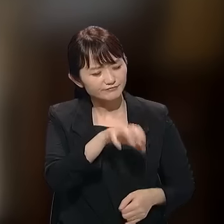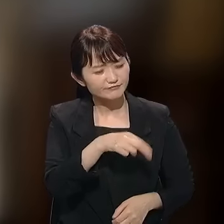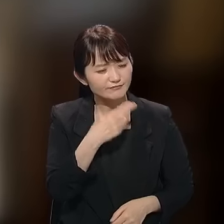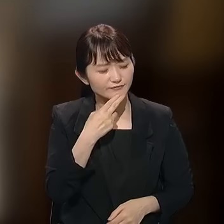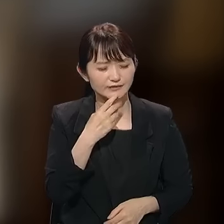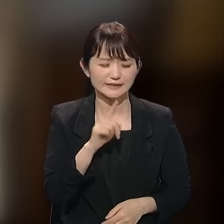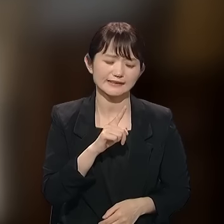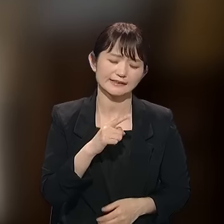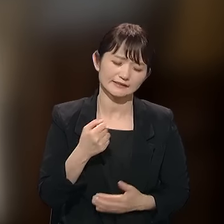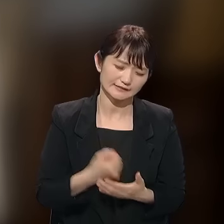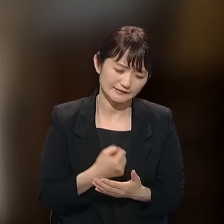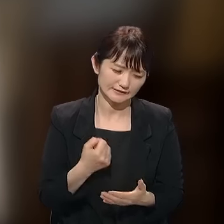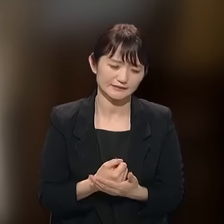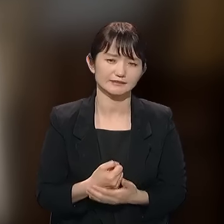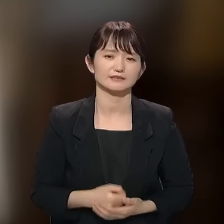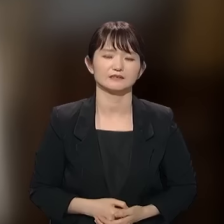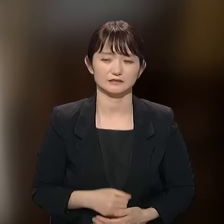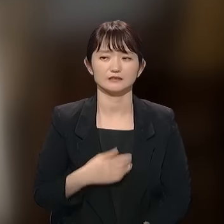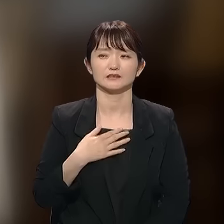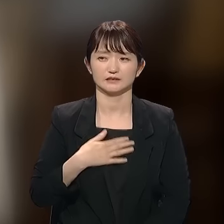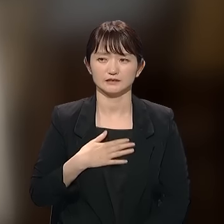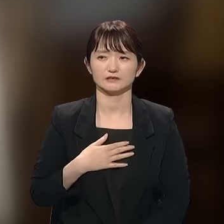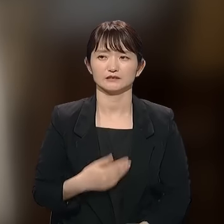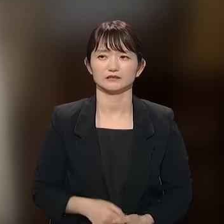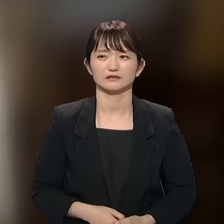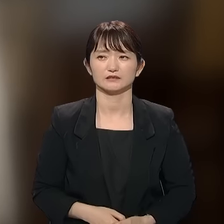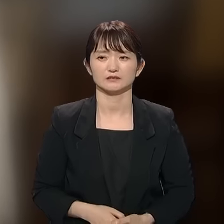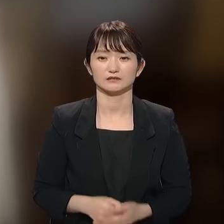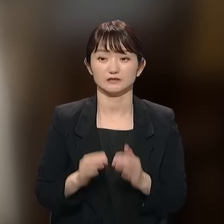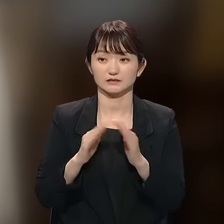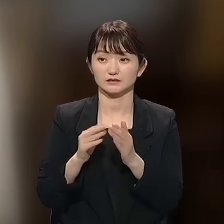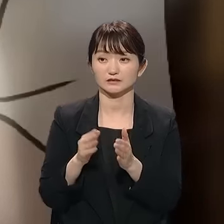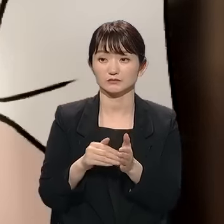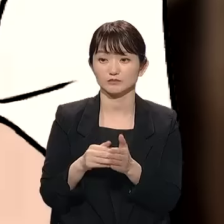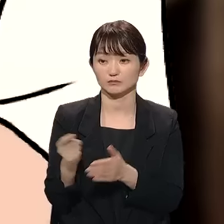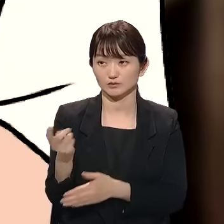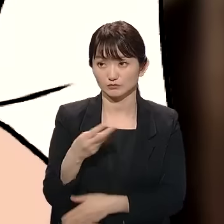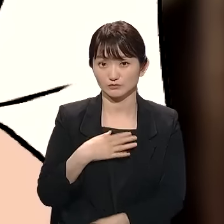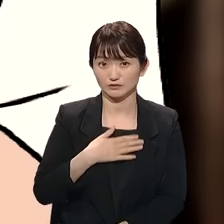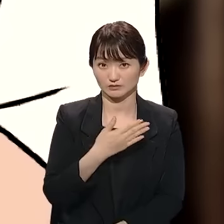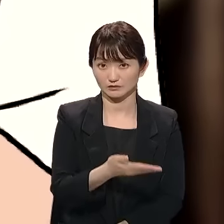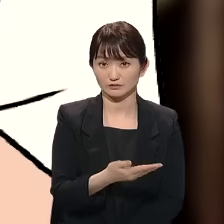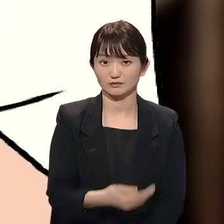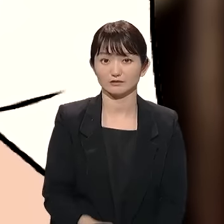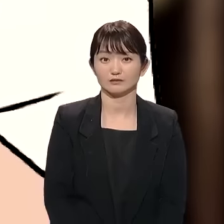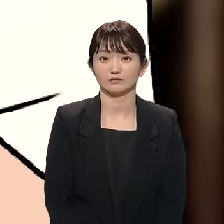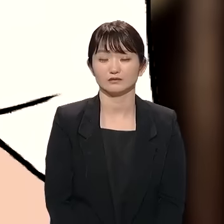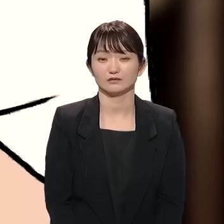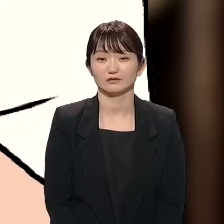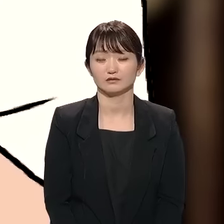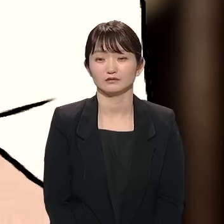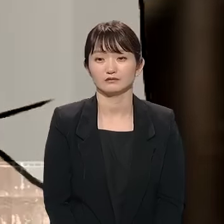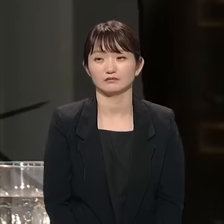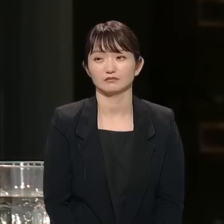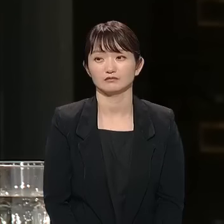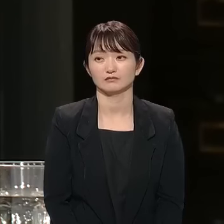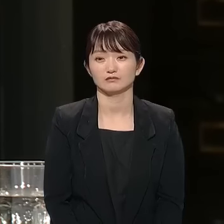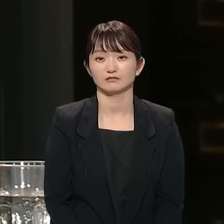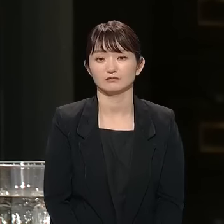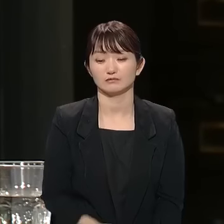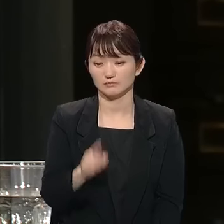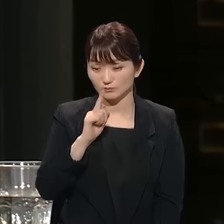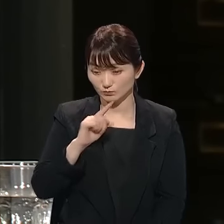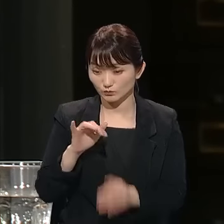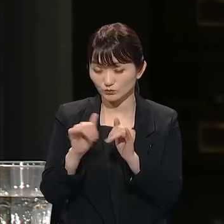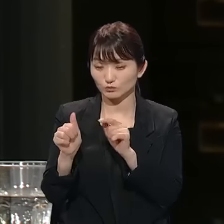조금 짠했는지 아유 그래 하면서 집 비밀번호를 알려준 겁니다. 자 이때까지만 해도